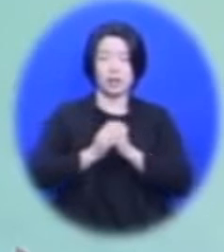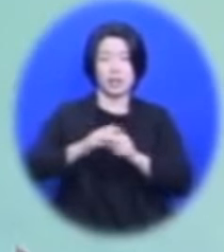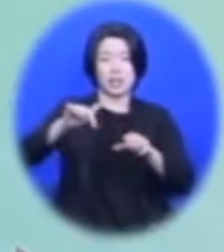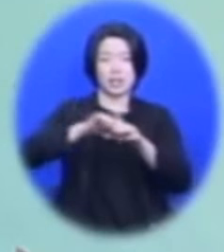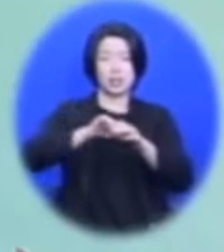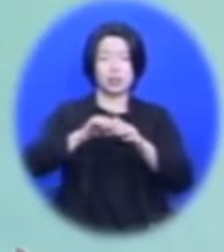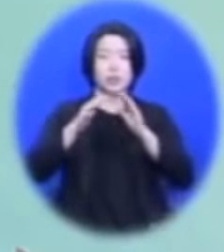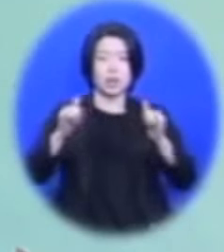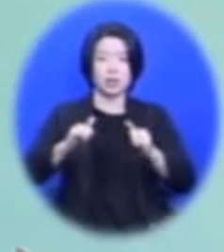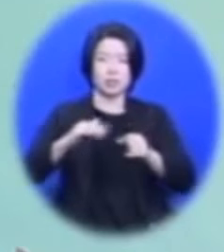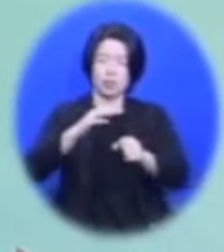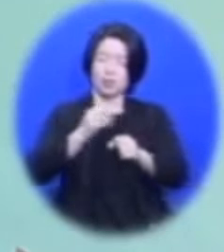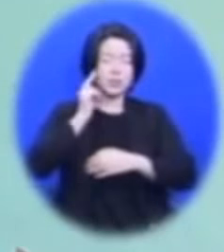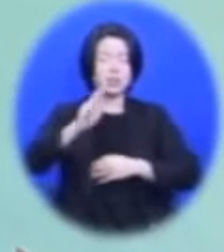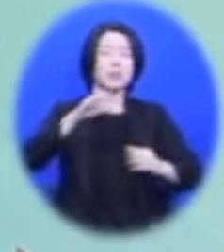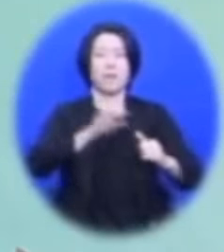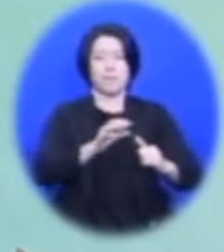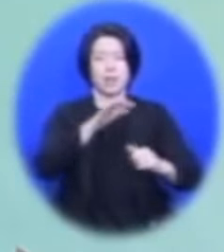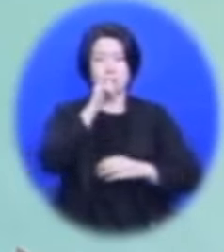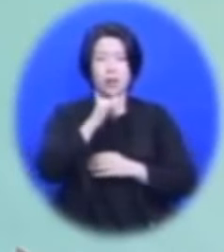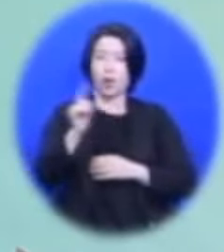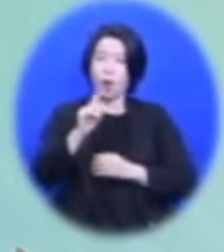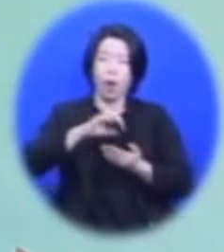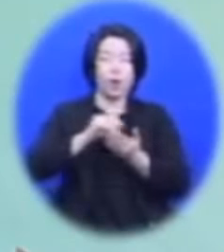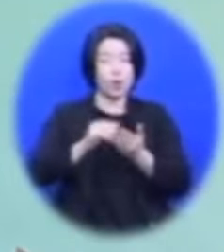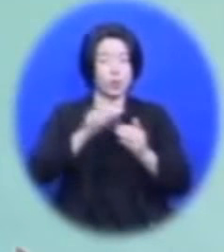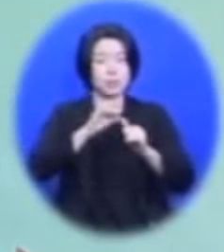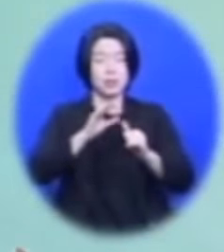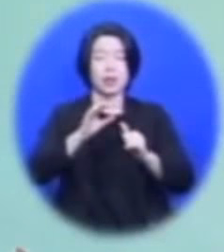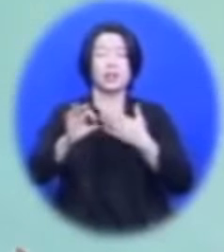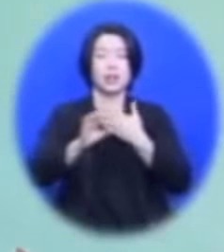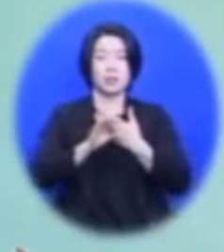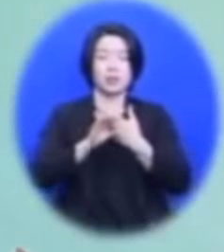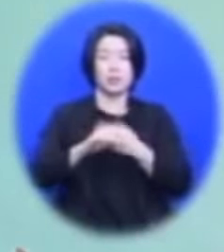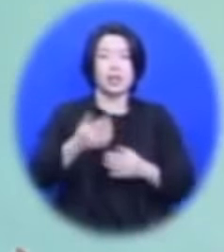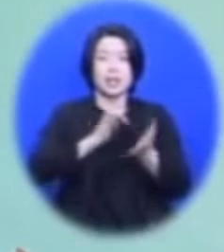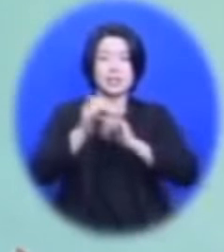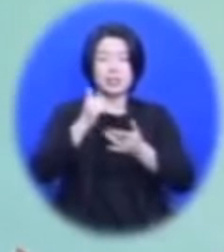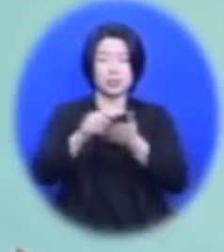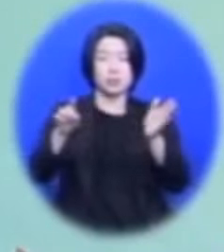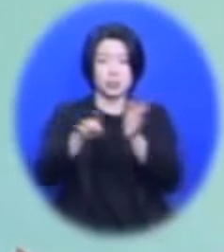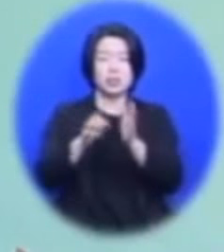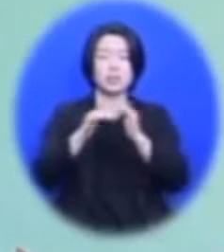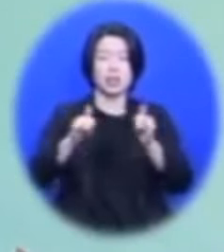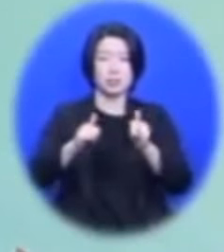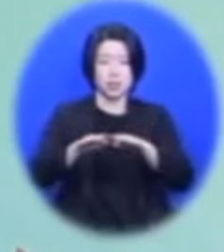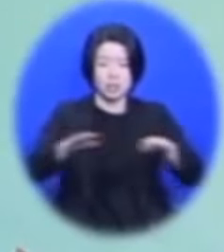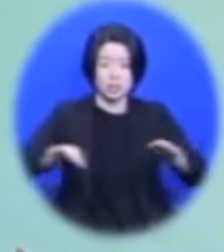기독교인들을 엄청 핍박을 했습니다. 어느 정도 핍박을 했느냐, 예수를 믿는 사람은 지하 무덤에서 300년을 살아야